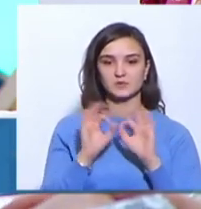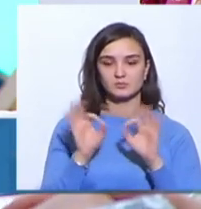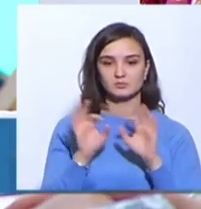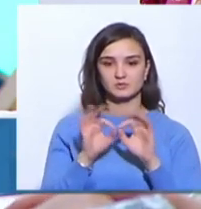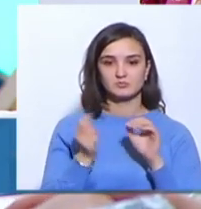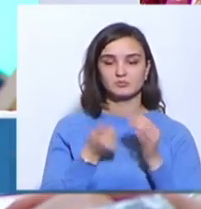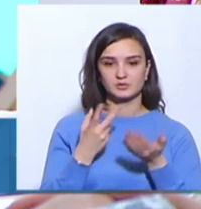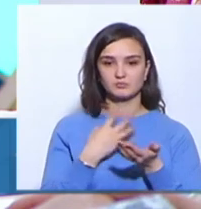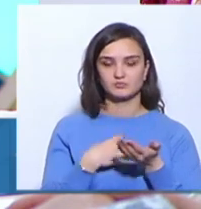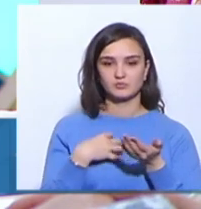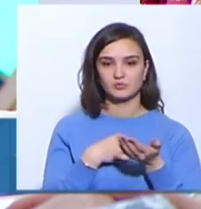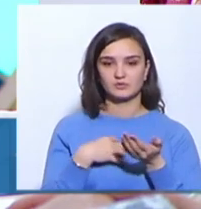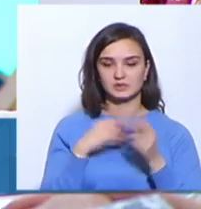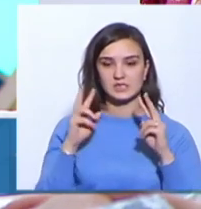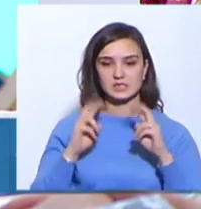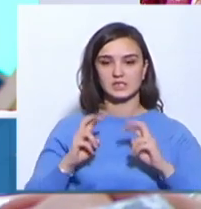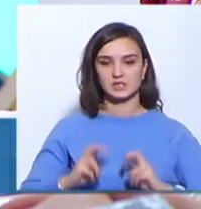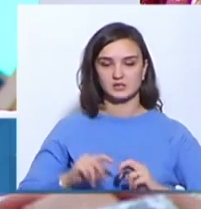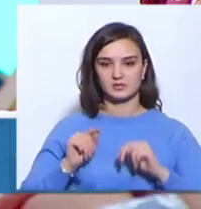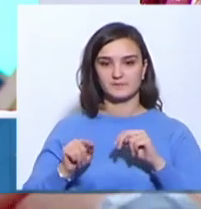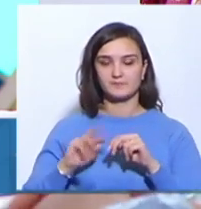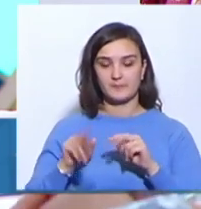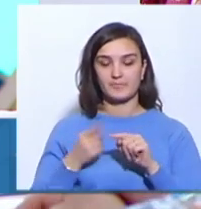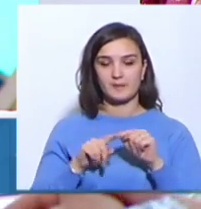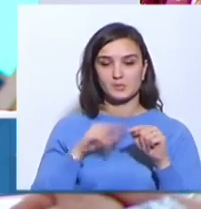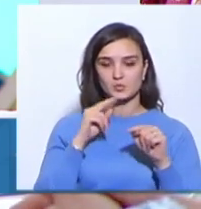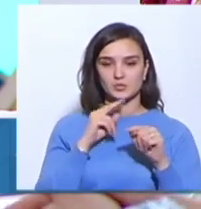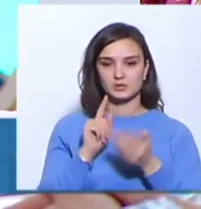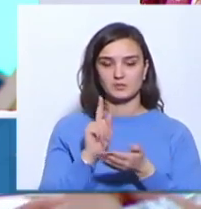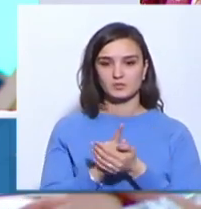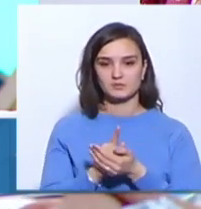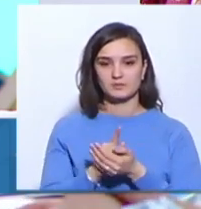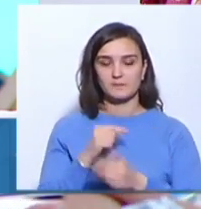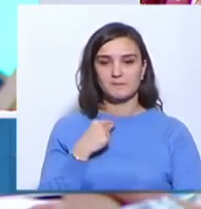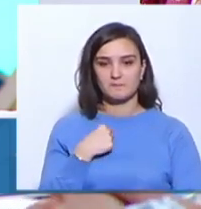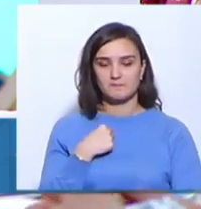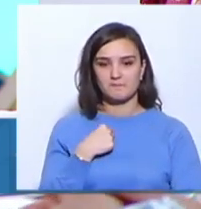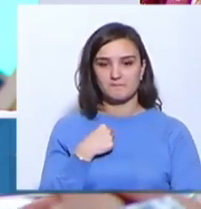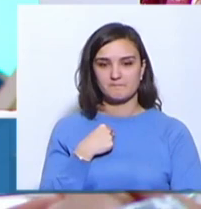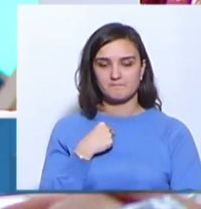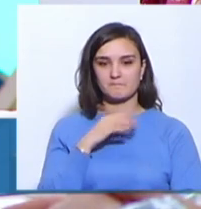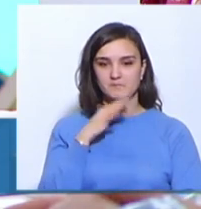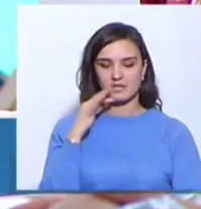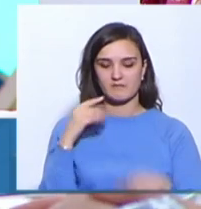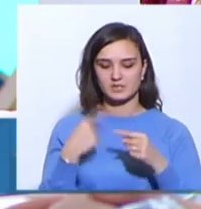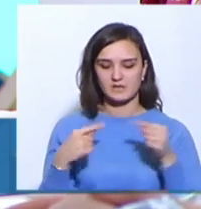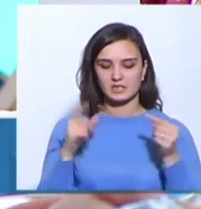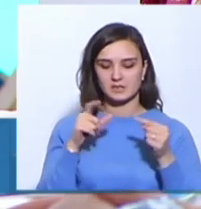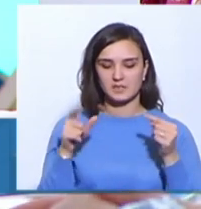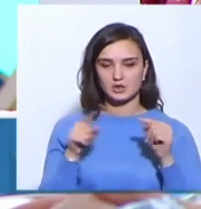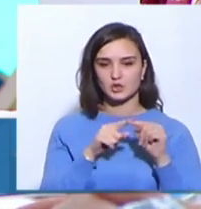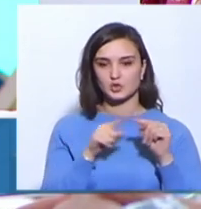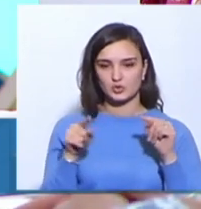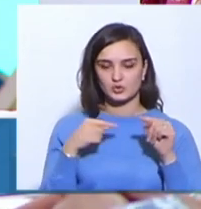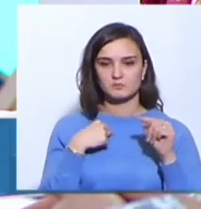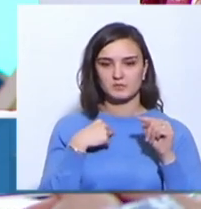ვლაპარაკობდით, რამდენად მნიშვნელოვანია სკრინინგის როლი და ამაზე ყურადღების გამახვილება. მე მრავალ სხვა ადამიანთა შორის